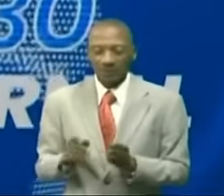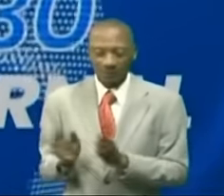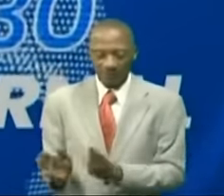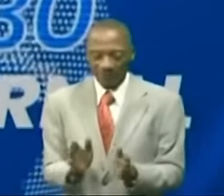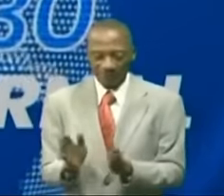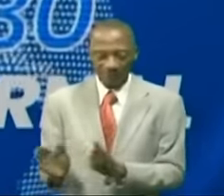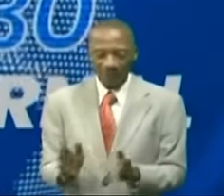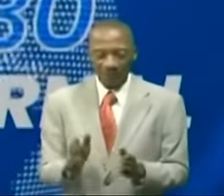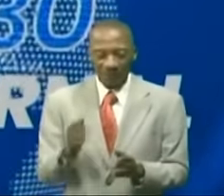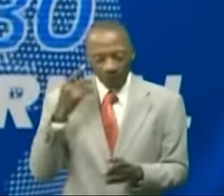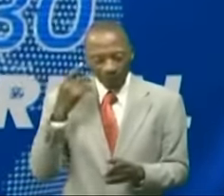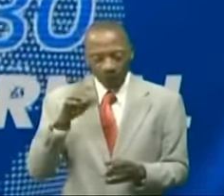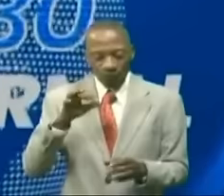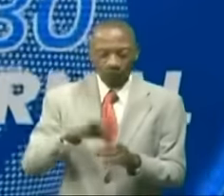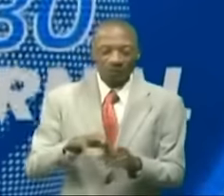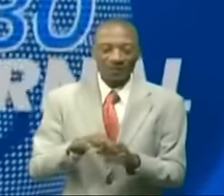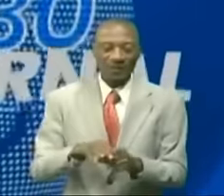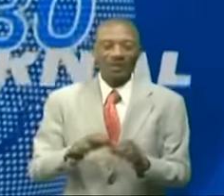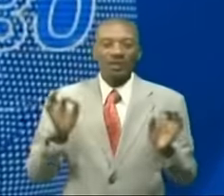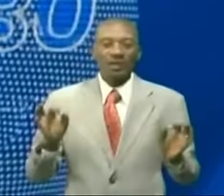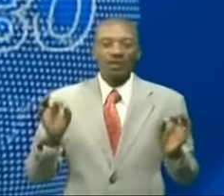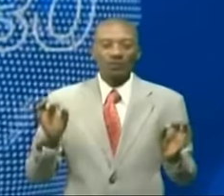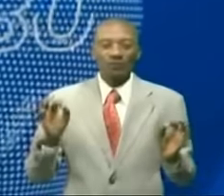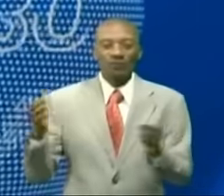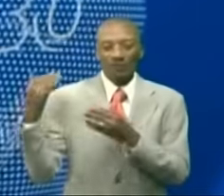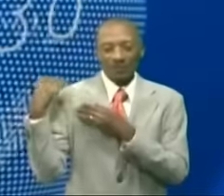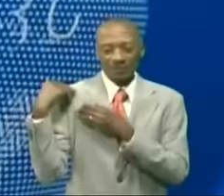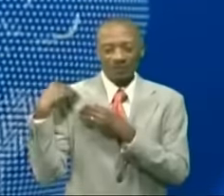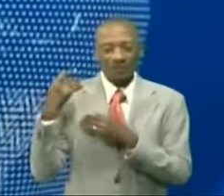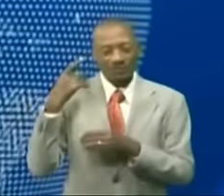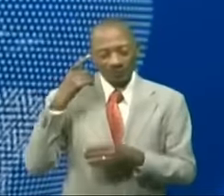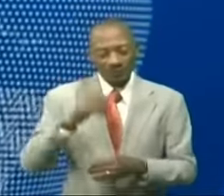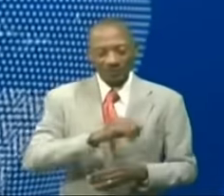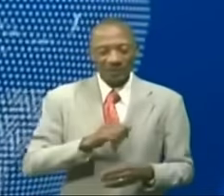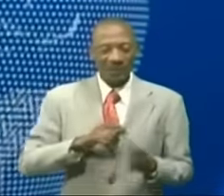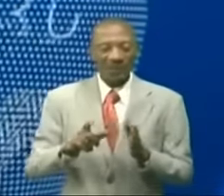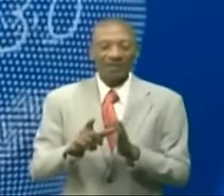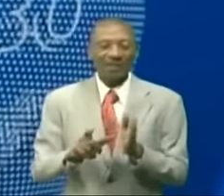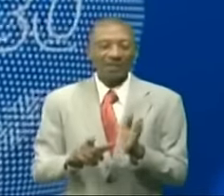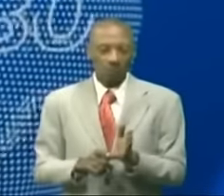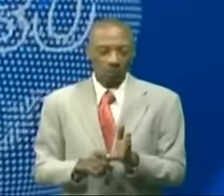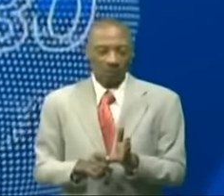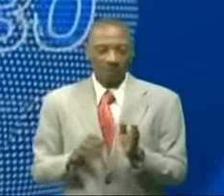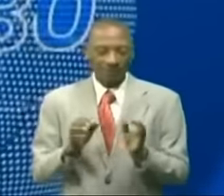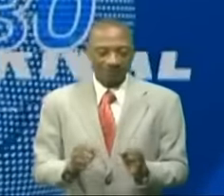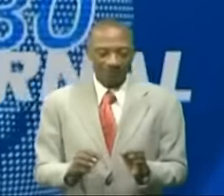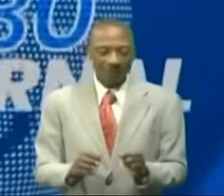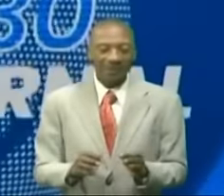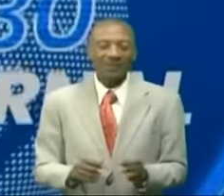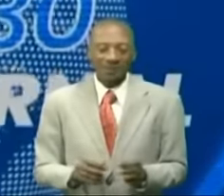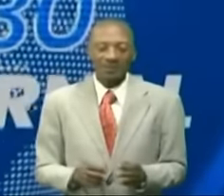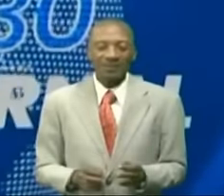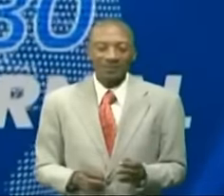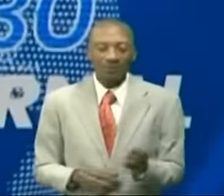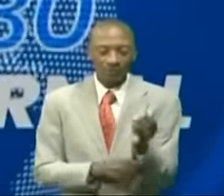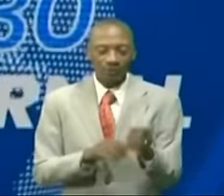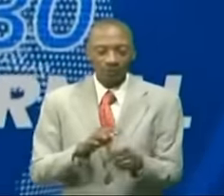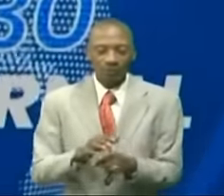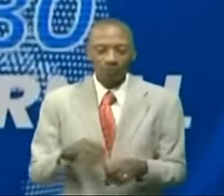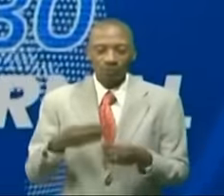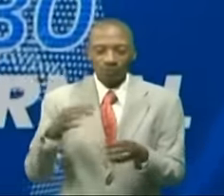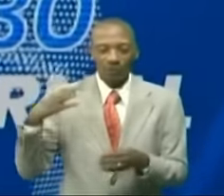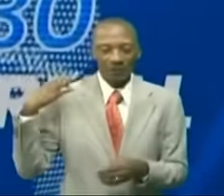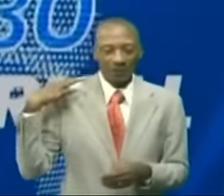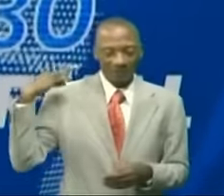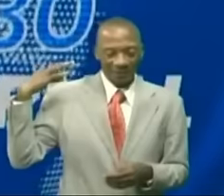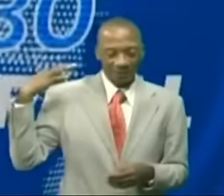candidats aux différents postes du bureau définitif du Sénat a été reportée à une date ultérieure. Il en est de même des élections